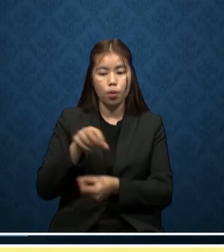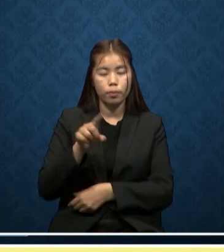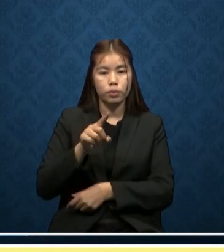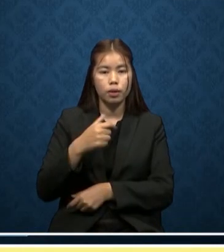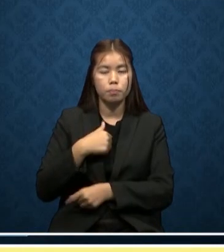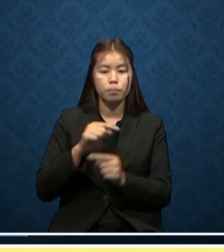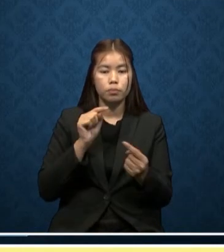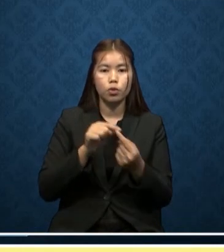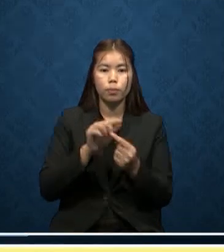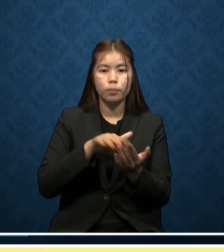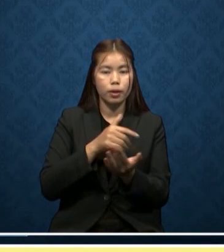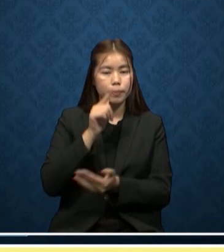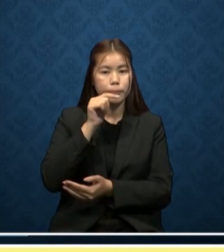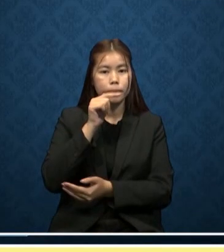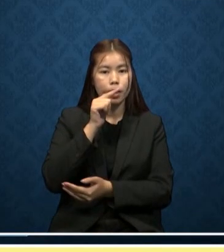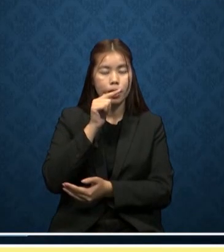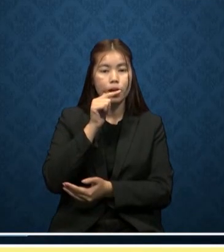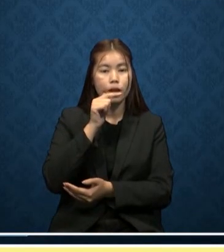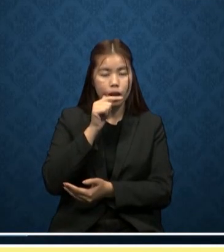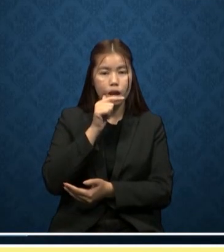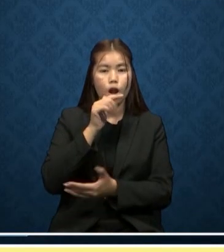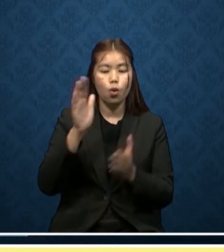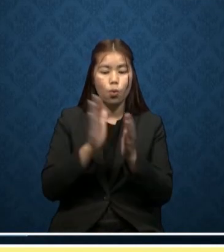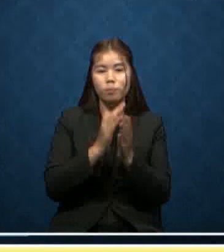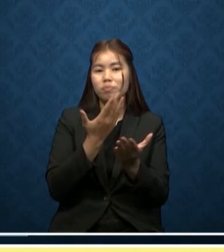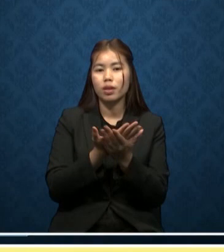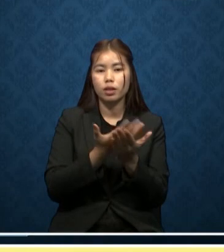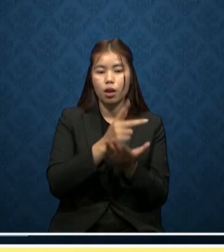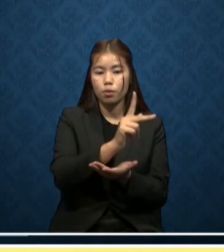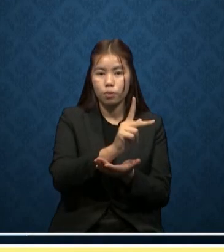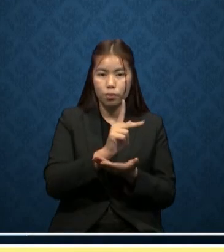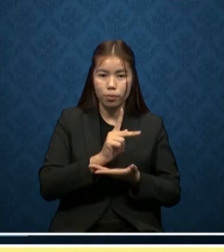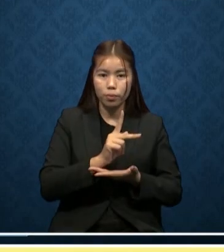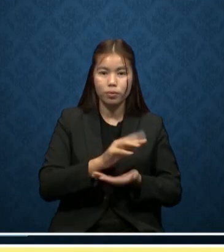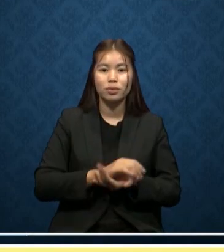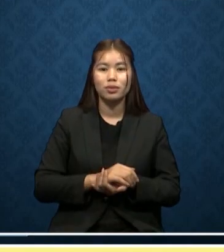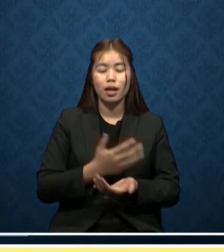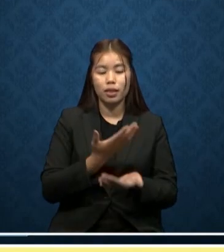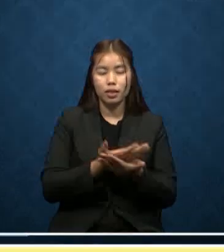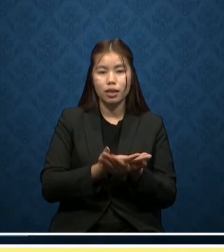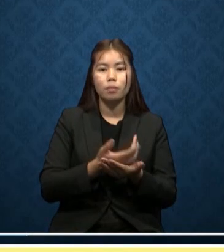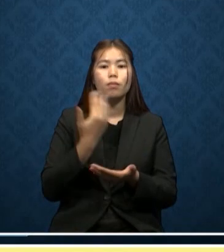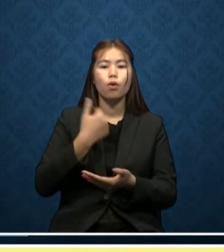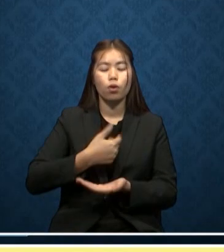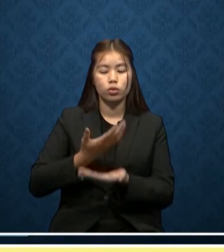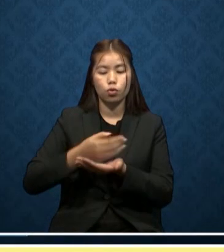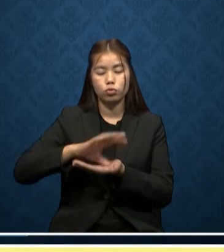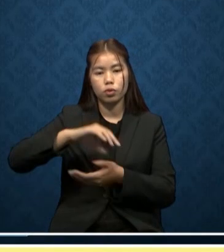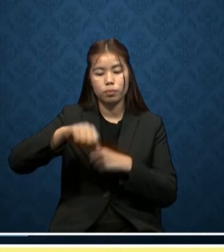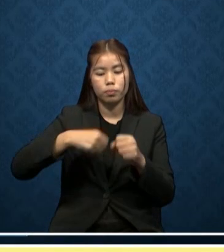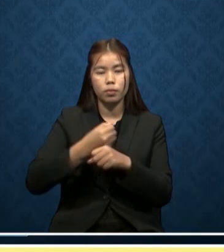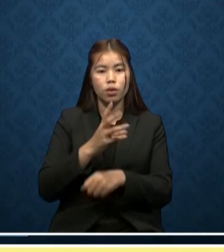ซึ่งรวมเงินกู้เงินกู้จากงบโควิดในปี